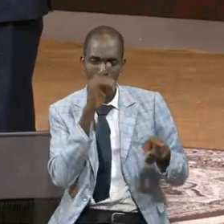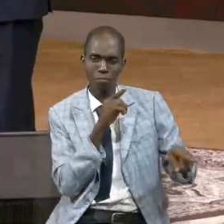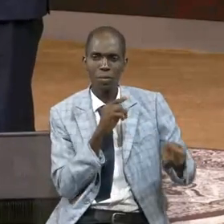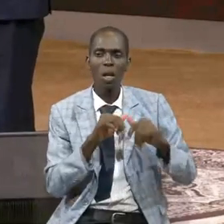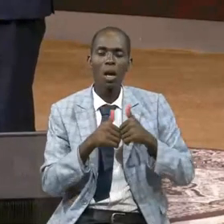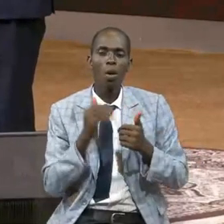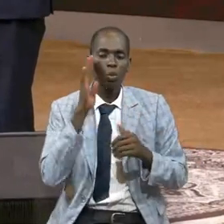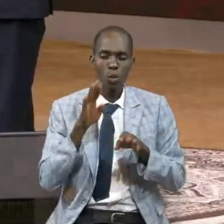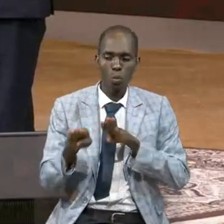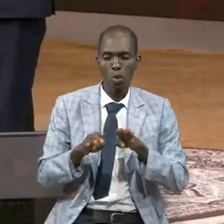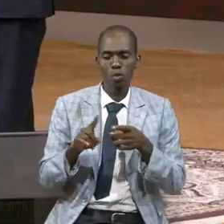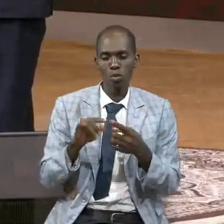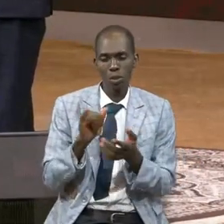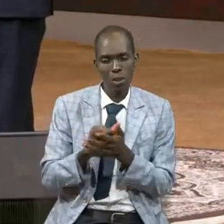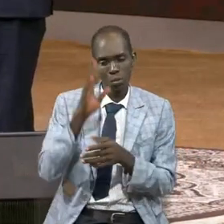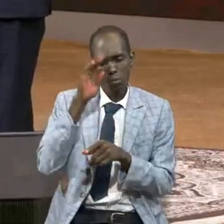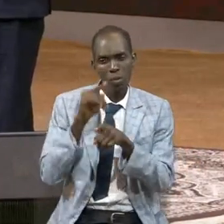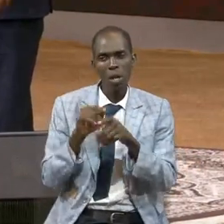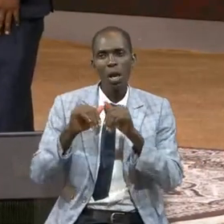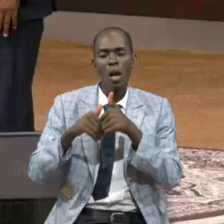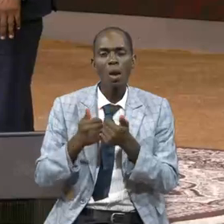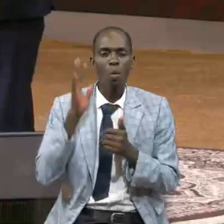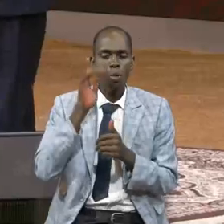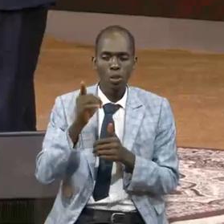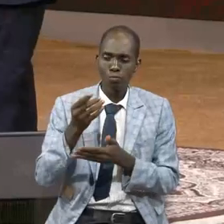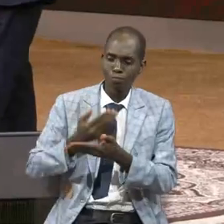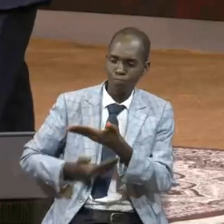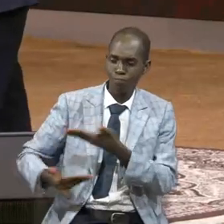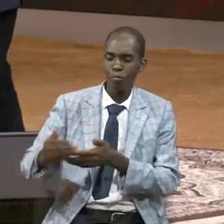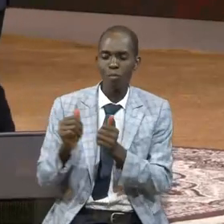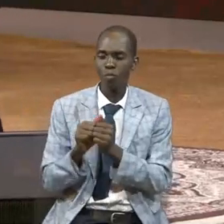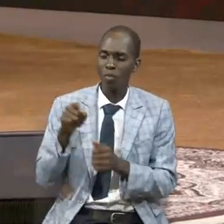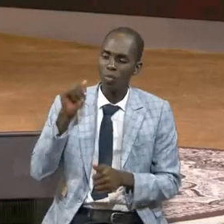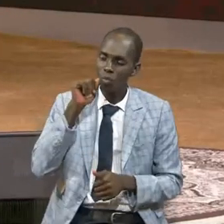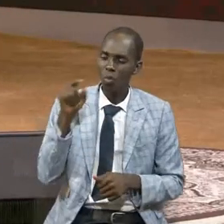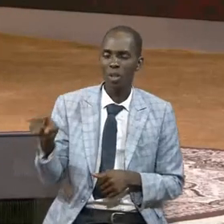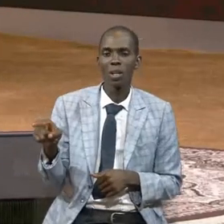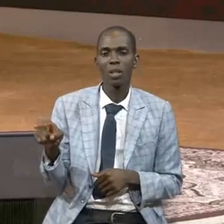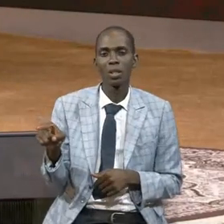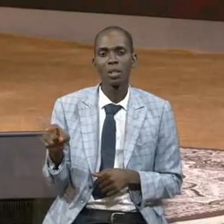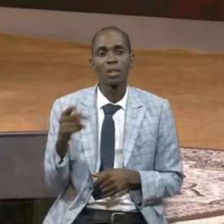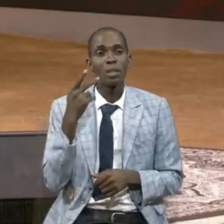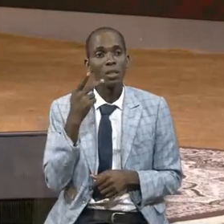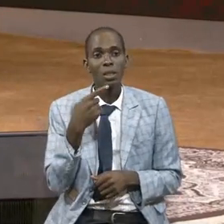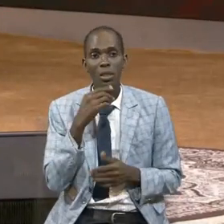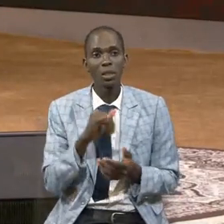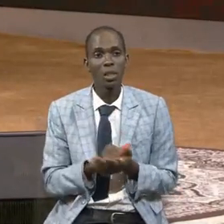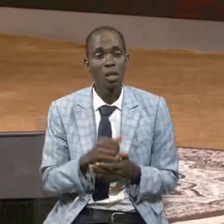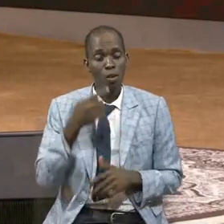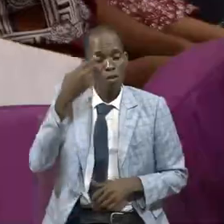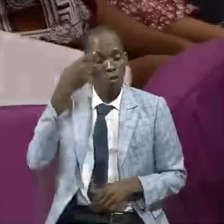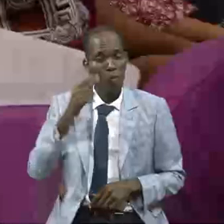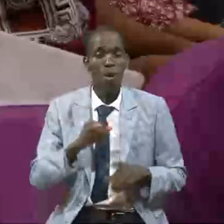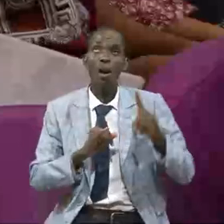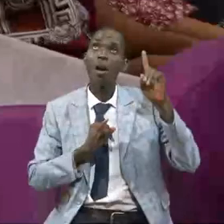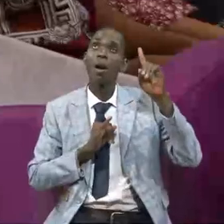allez-vous vous comporter? Comment allez-vous le traiter, la traiter? Comment allez-vous vivre avec la personne? Regardez,